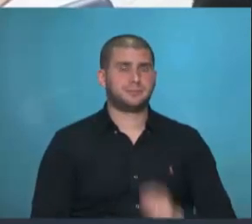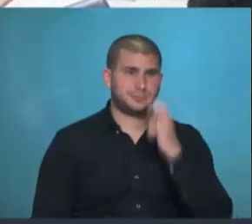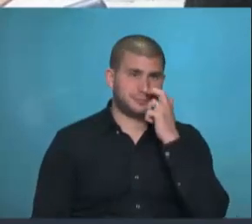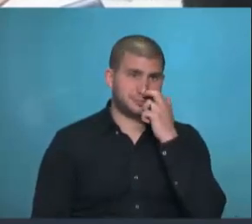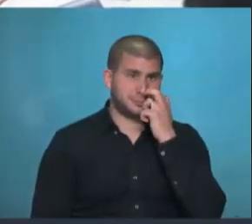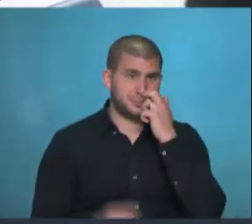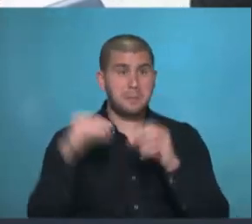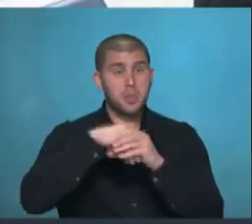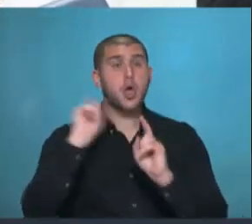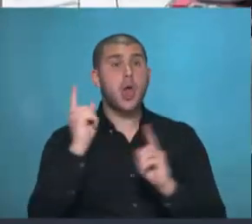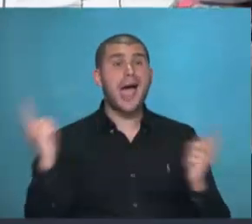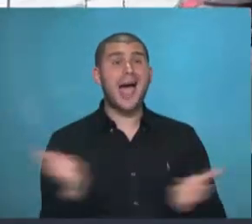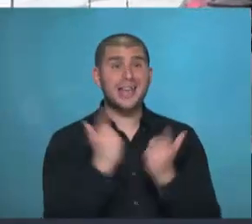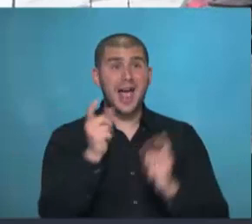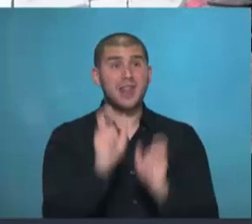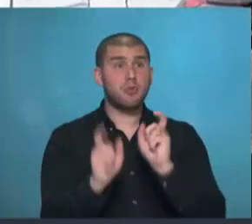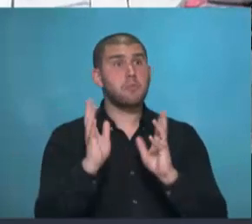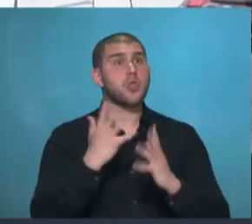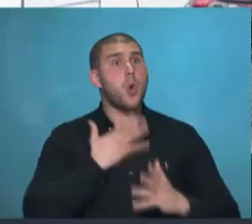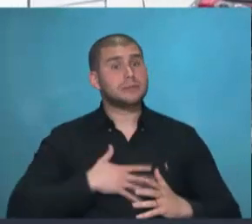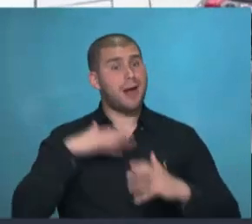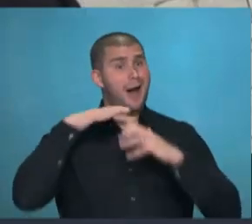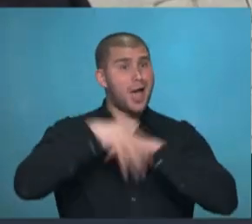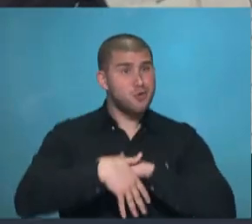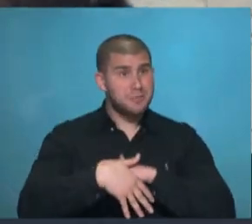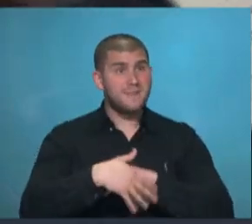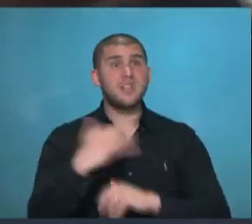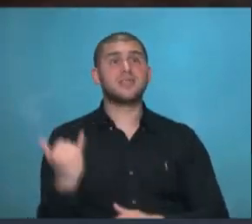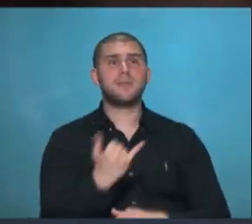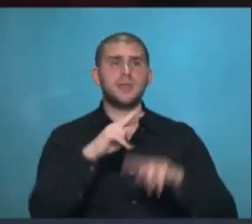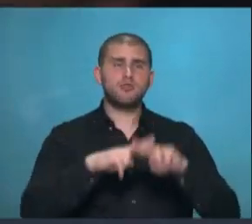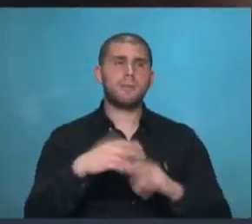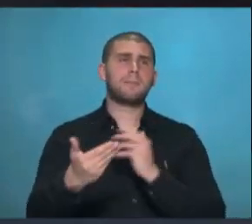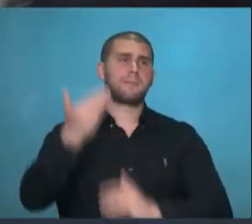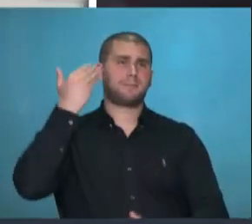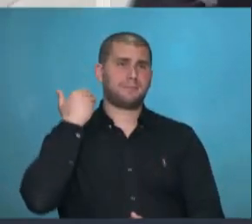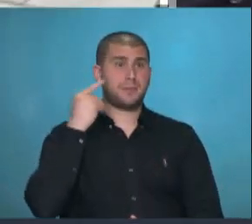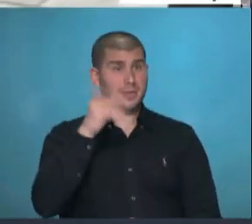בתוך כל החגיגה, אלה שכל כך רוצים להשפיע ותמיד נשארים מאחור. את גם